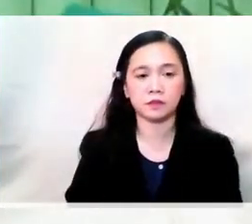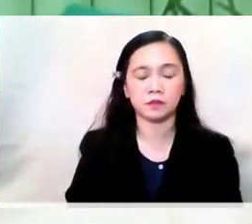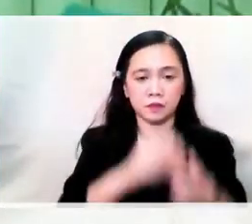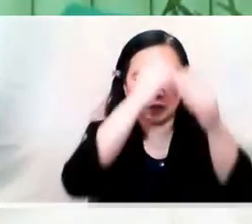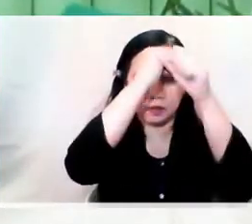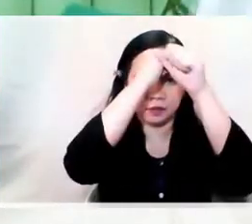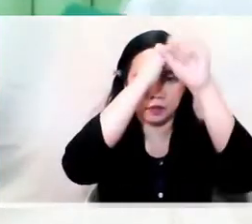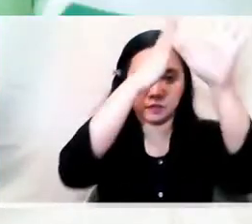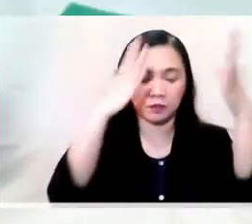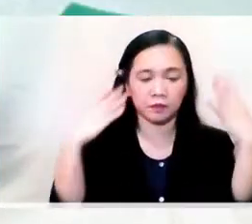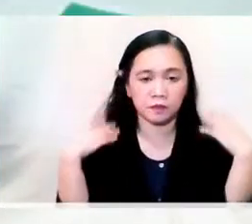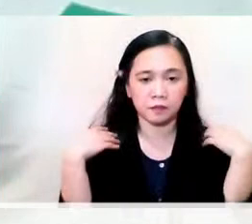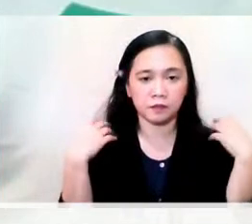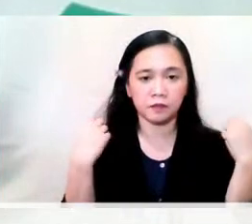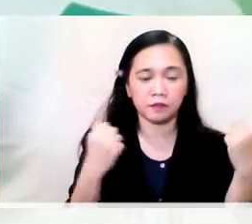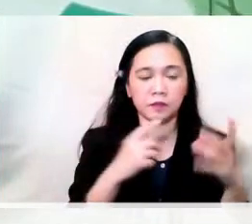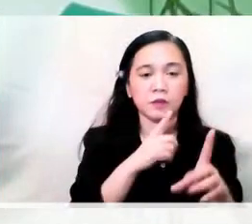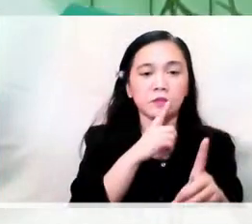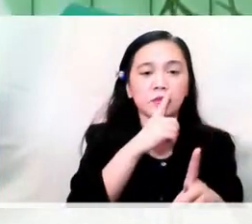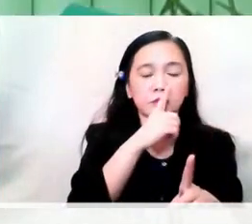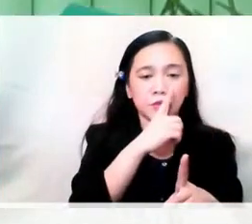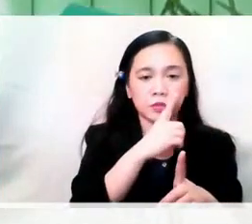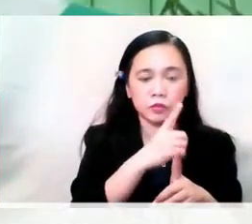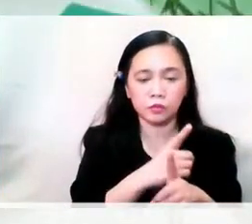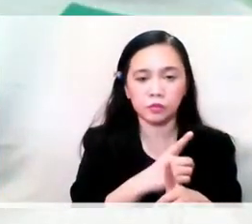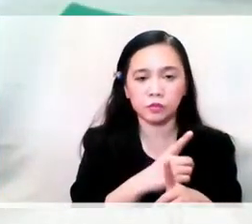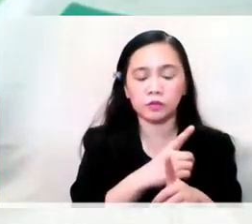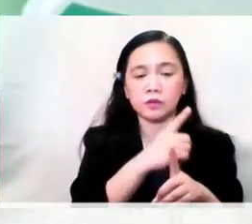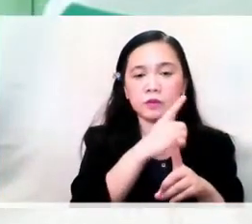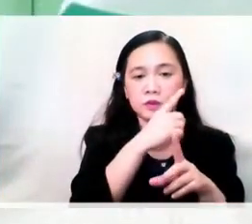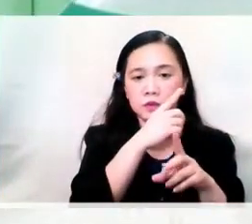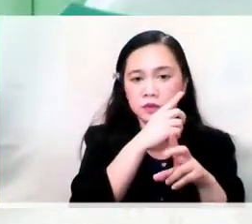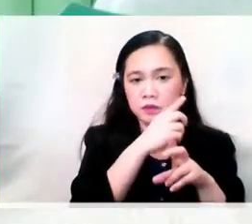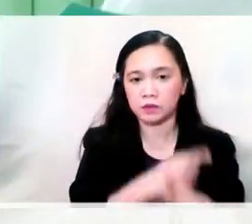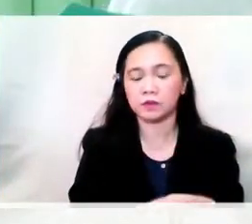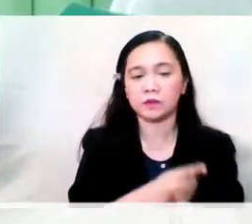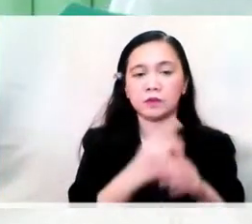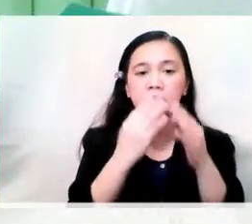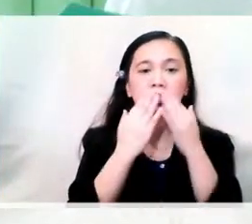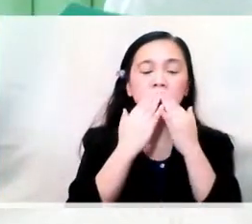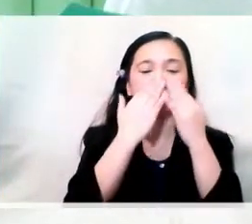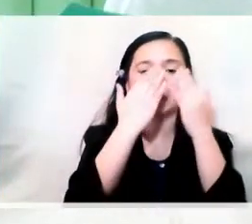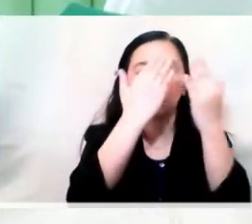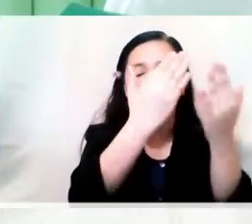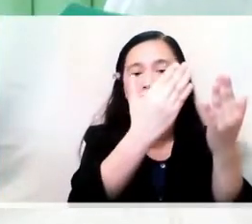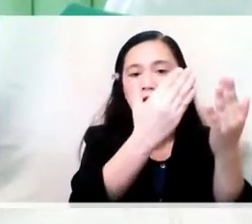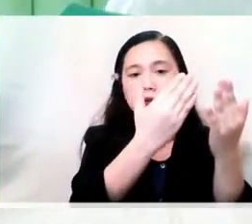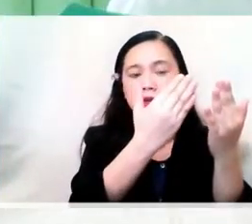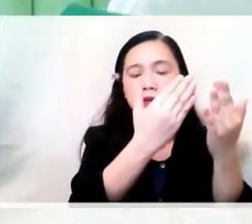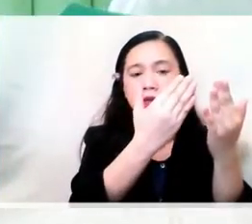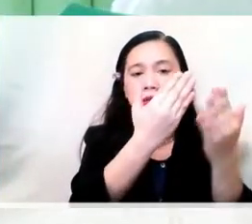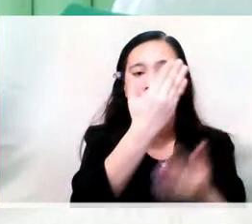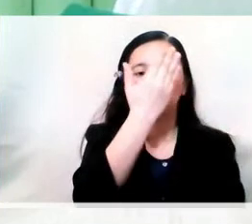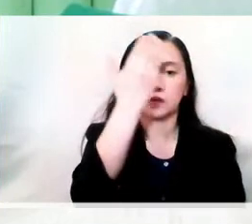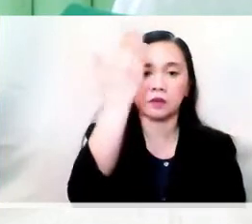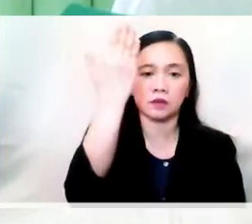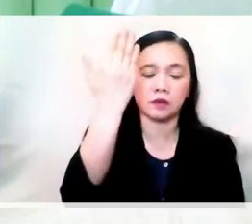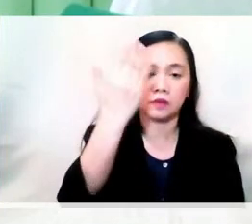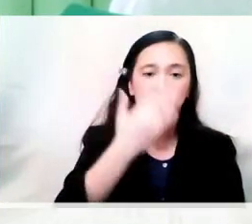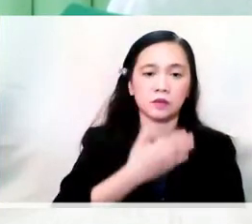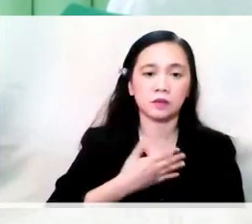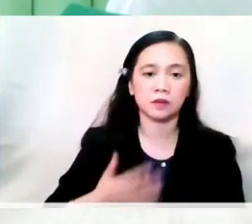naming makapangyarihan, tunay ngang marapat na ikaw ay aming pasalamatan. Nasa iyo ang aming